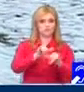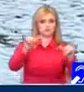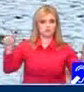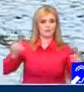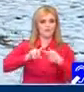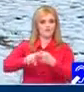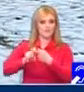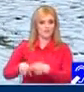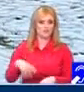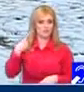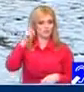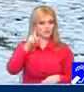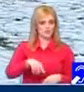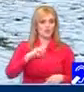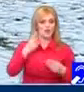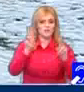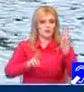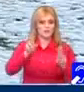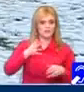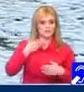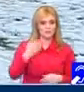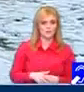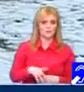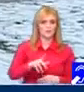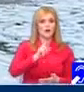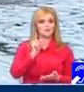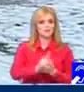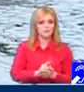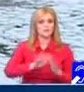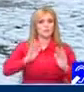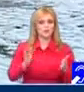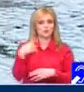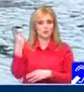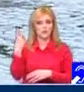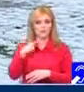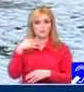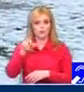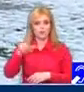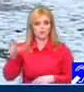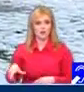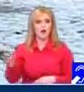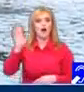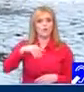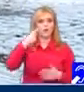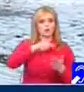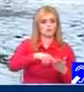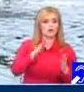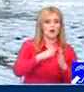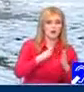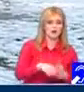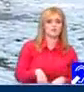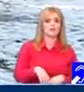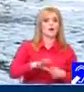Trebuie să țineți cont de câteva reguli simple. În primul rând, evitați spațiile aglomerate. Mai apoi, după ce ajungeți acasă sau la